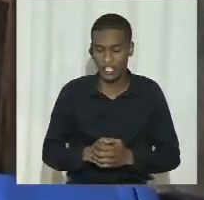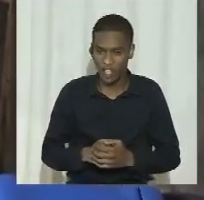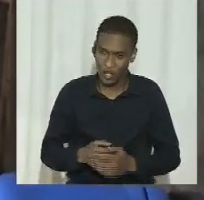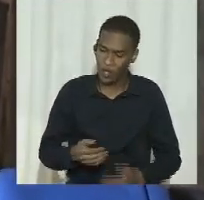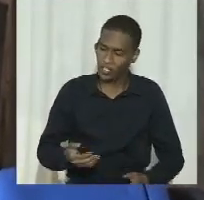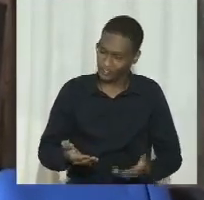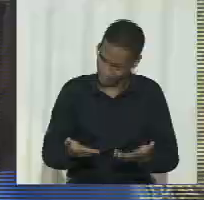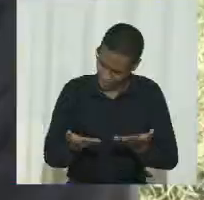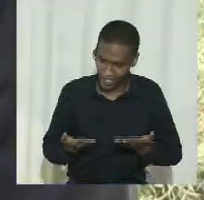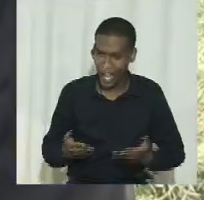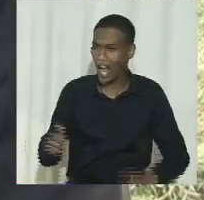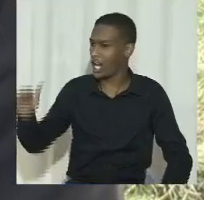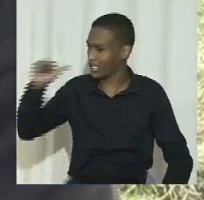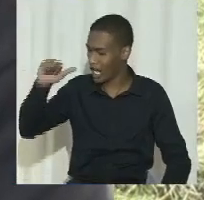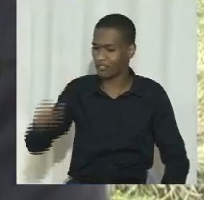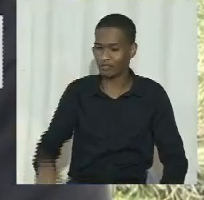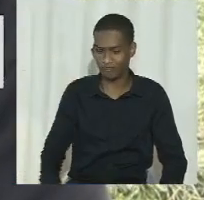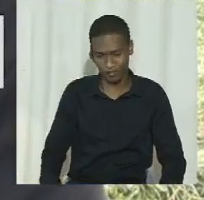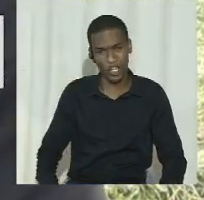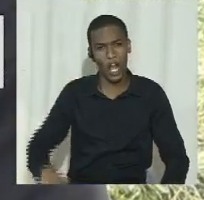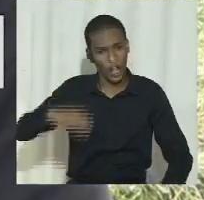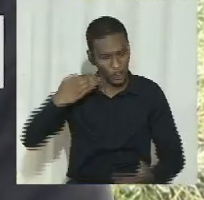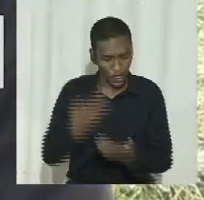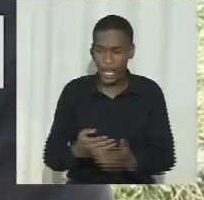Ilaina foana.